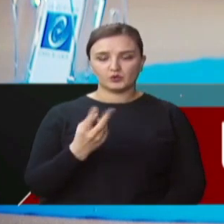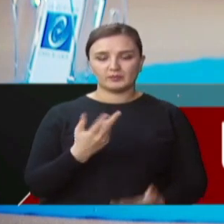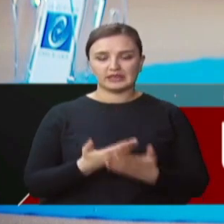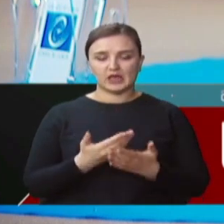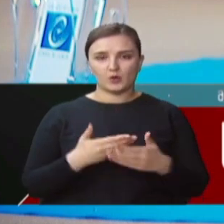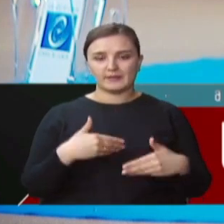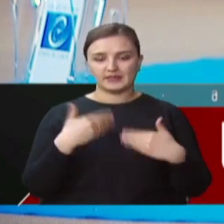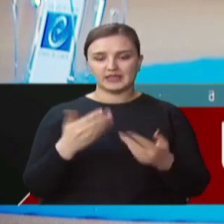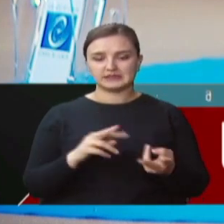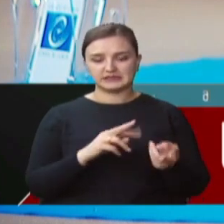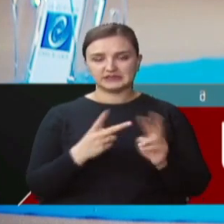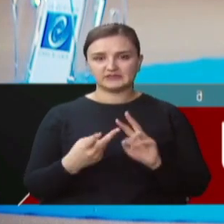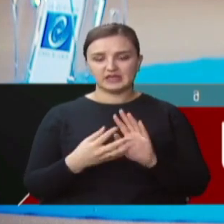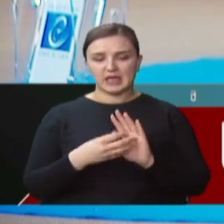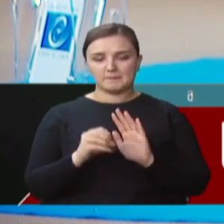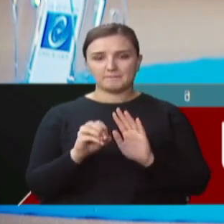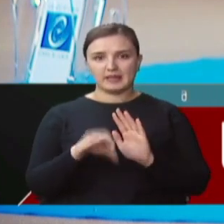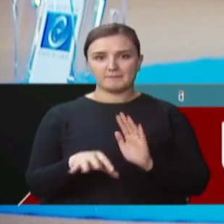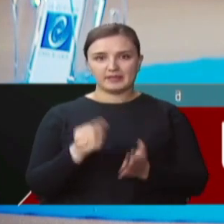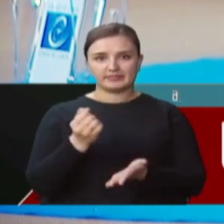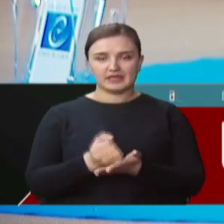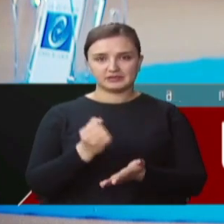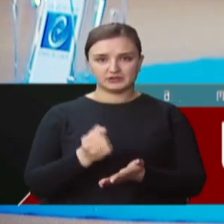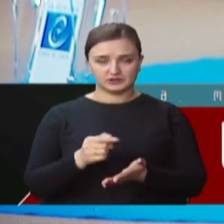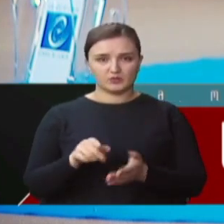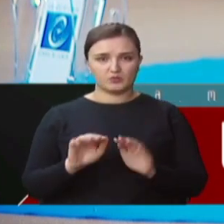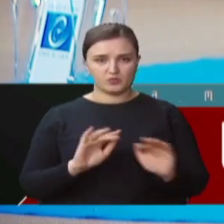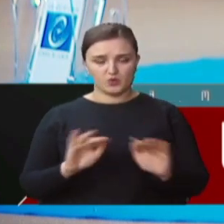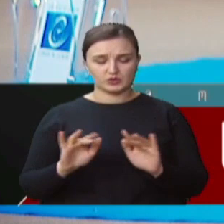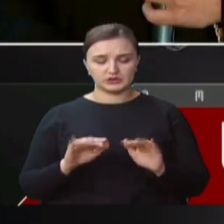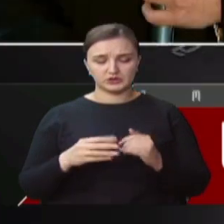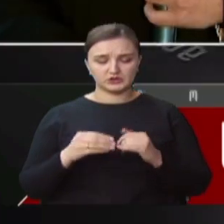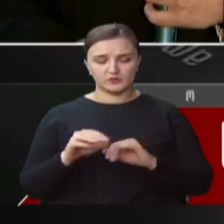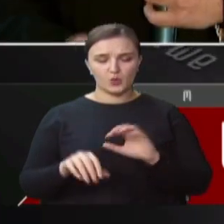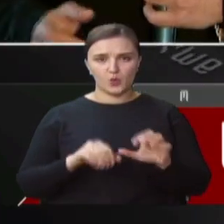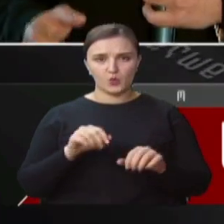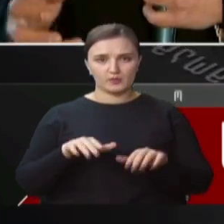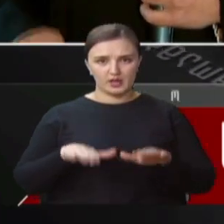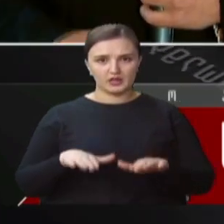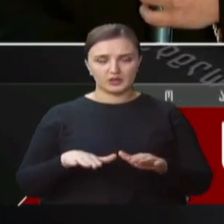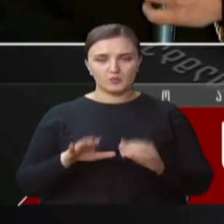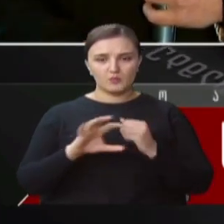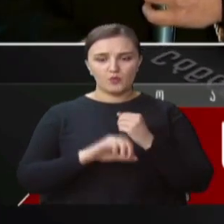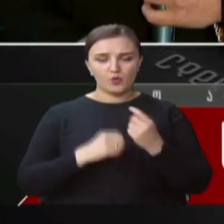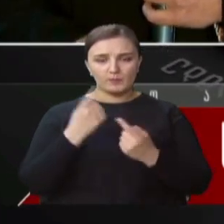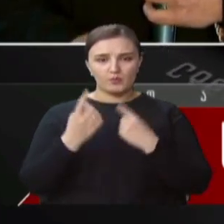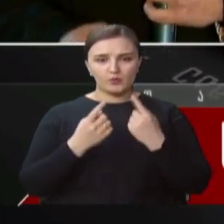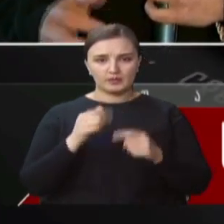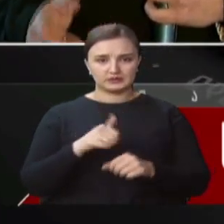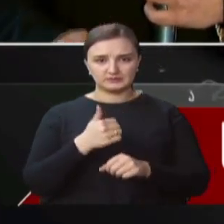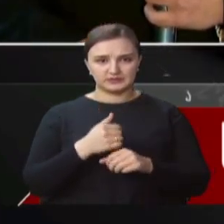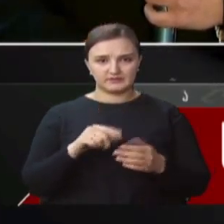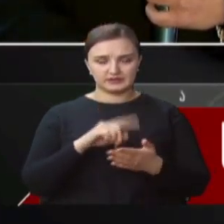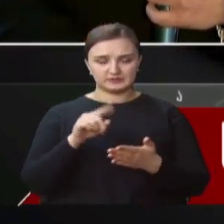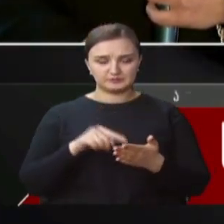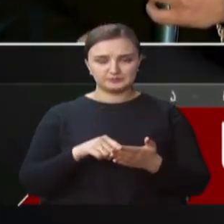რეკომენდაციის იმპლემენტაციის პროცესი და ასევე ქვეყნის ოკუპირებულ რეგიონებში არსებული ბოლო ინფორმაციები, ეს ის მთავარი საკითხები არის,